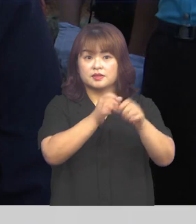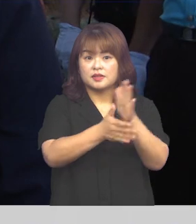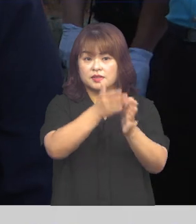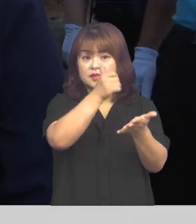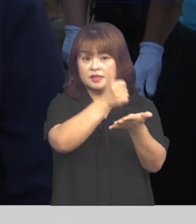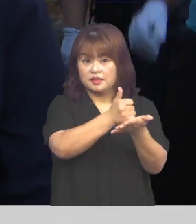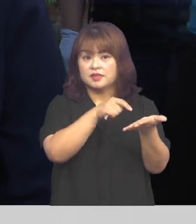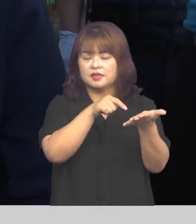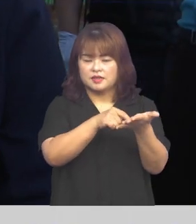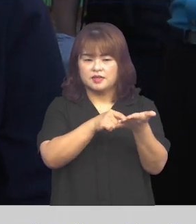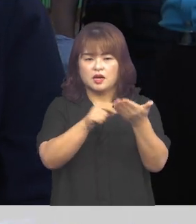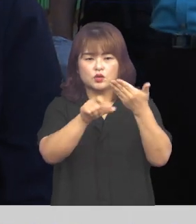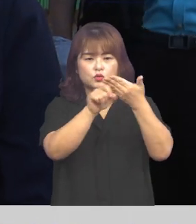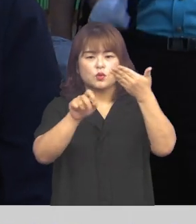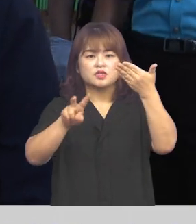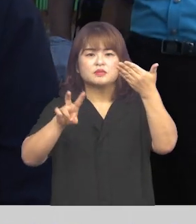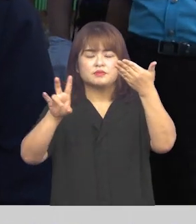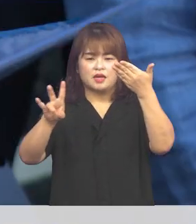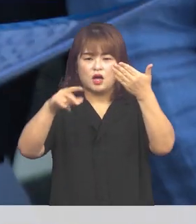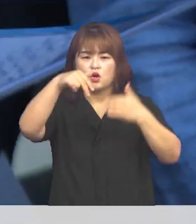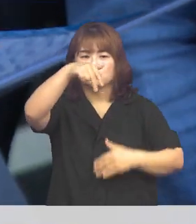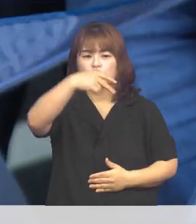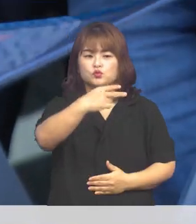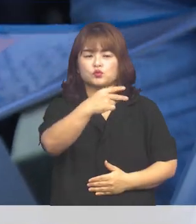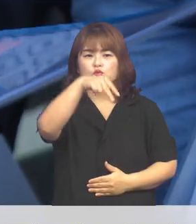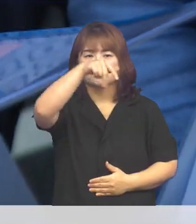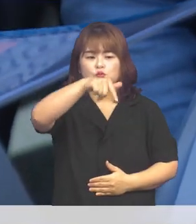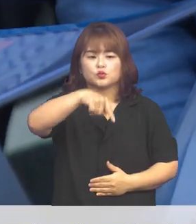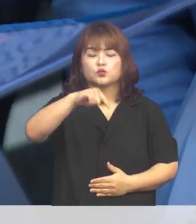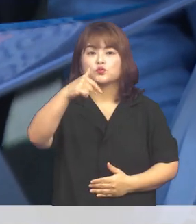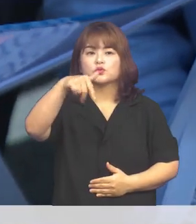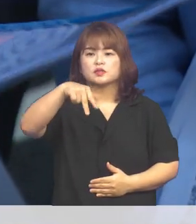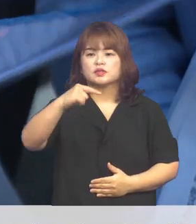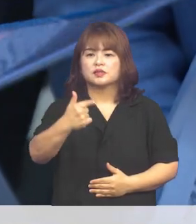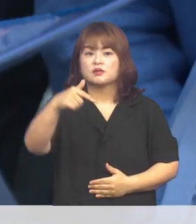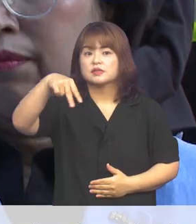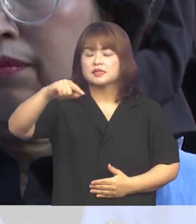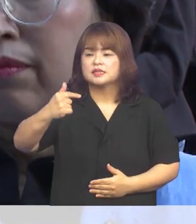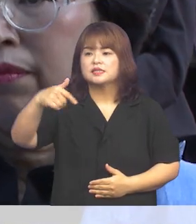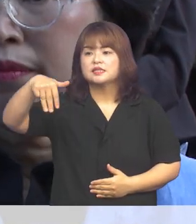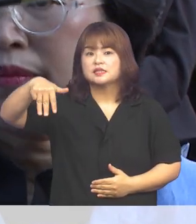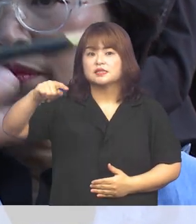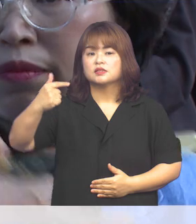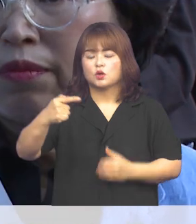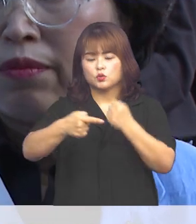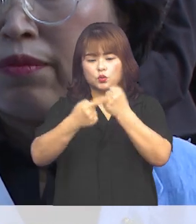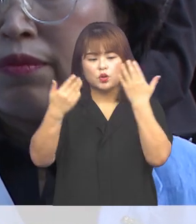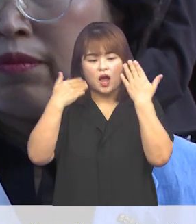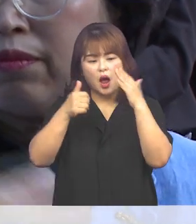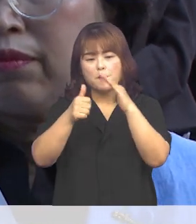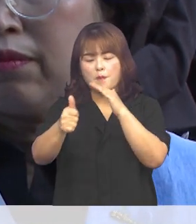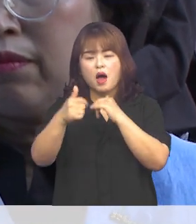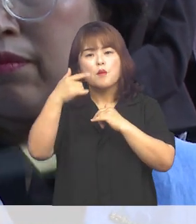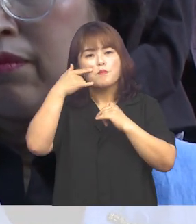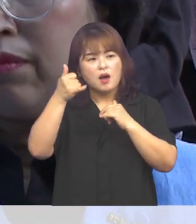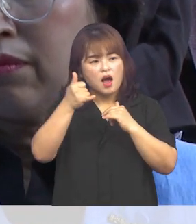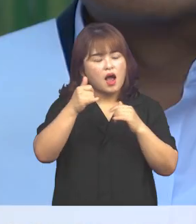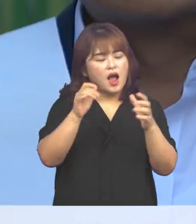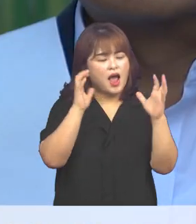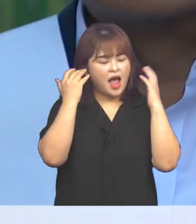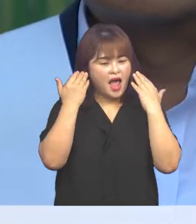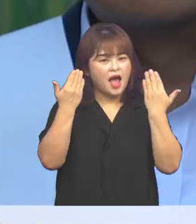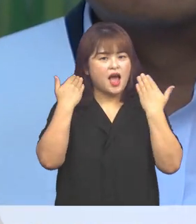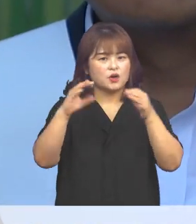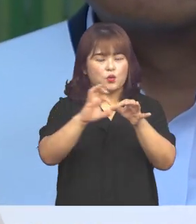이상일 용인특례시장은 24일 수지고 죽전동에 있는 신촌초등학교를 찾아 학교 관계자 학부모와 함께